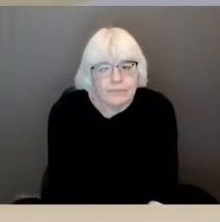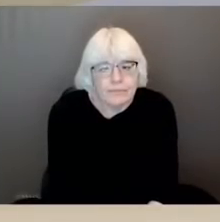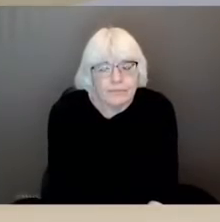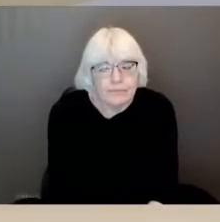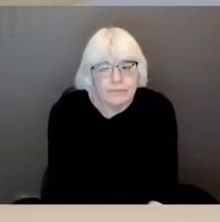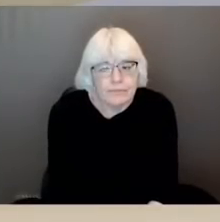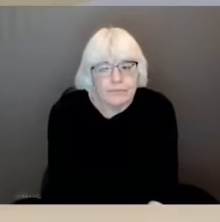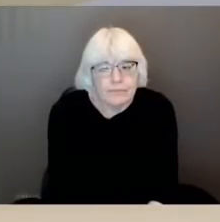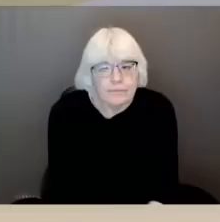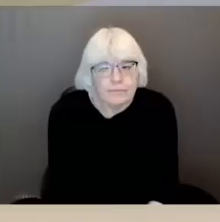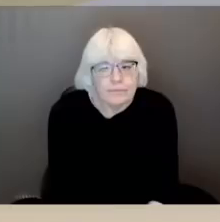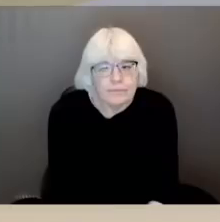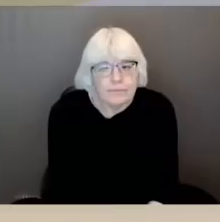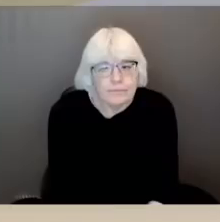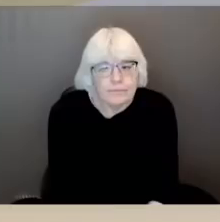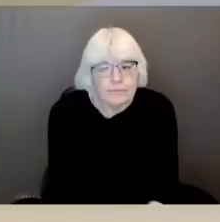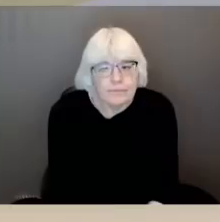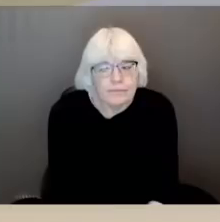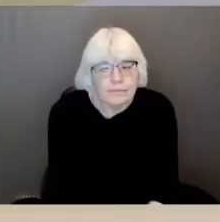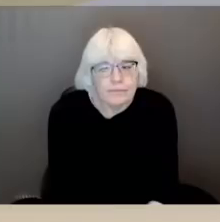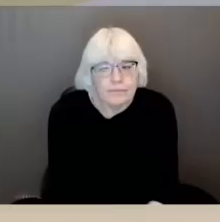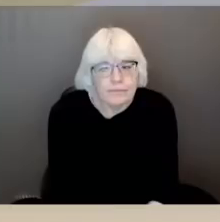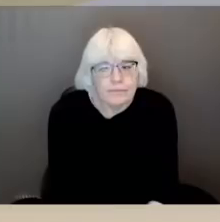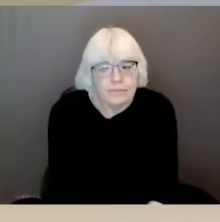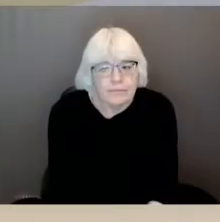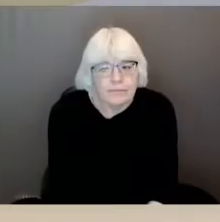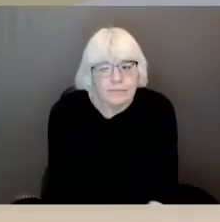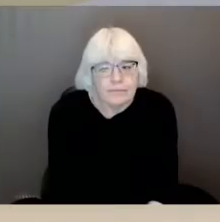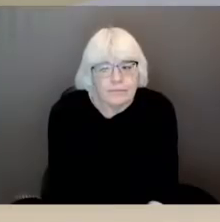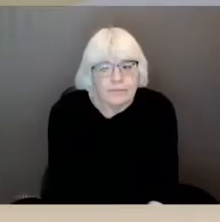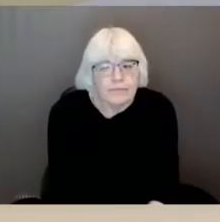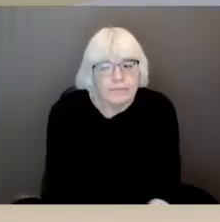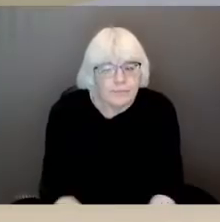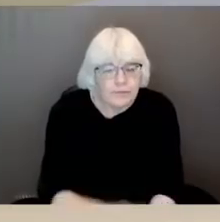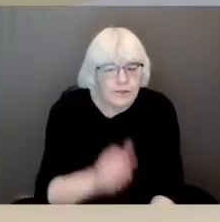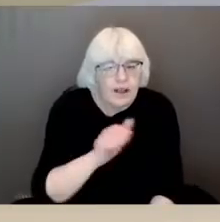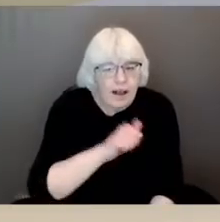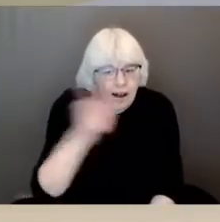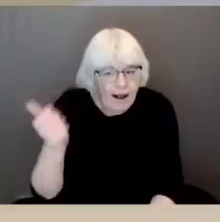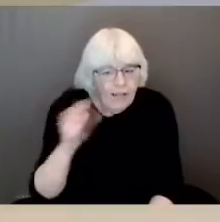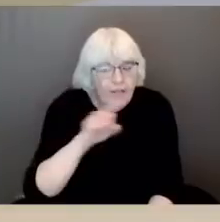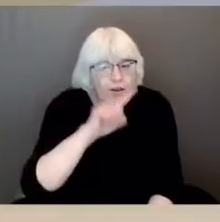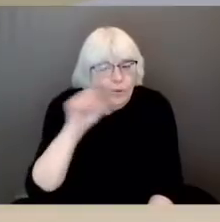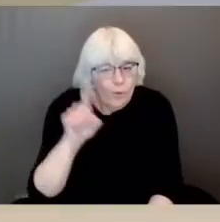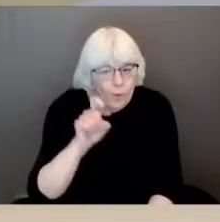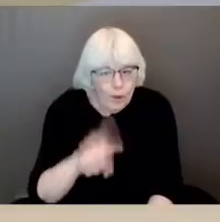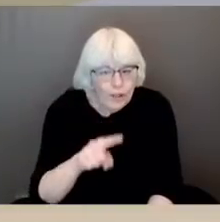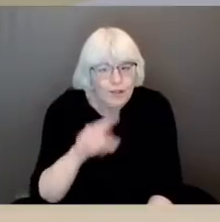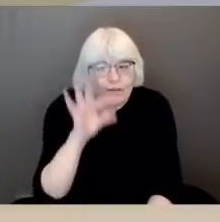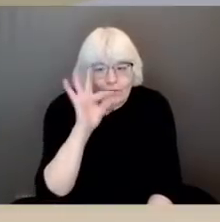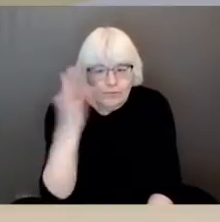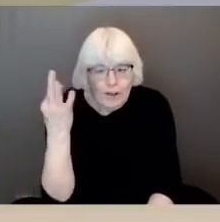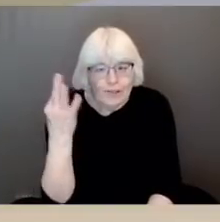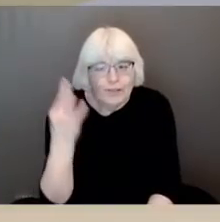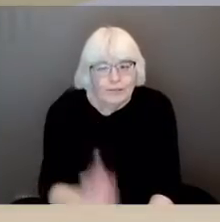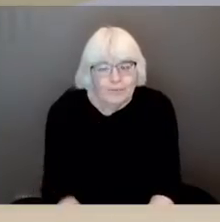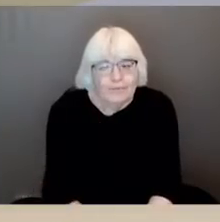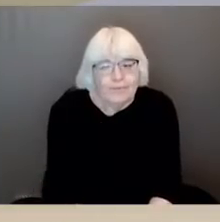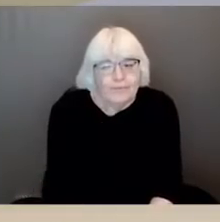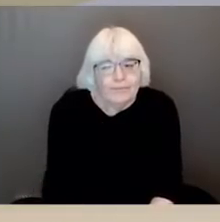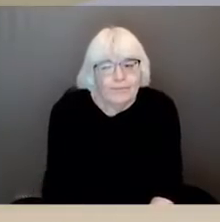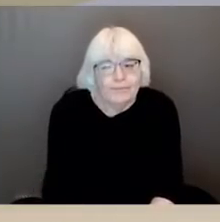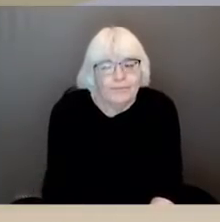De Lille qui doivent se déplacer au Nouveau-Brunswick pour aller à l'hôpital ou voir un médecin, de peut-être attendre un peu